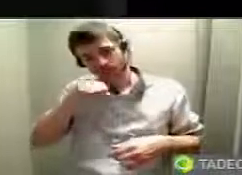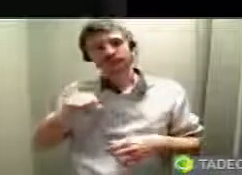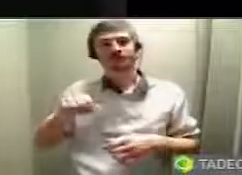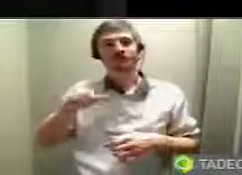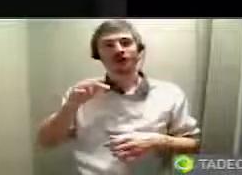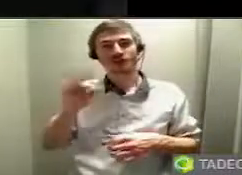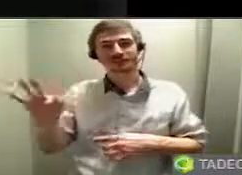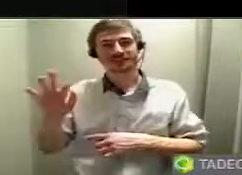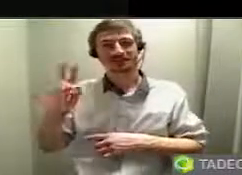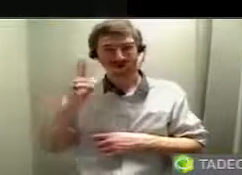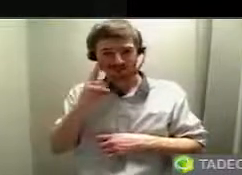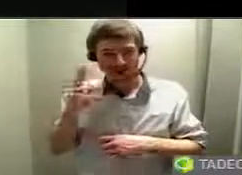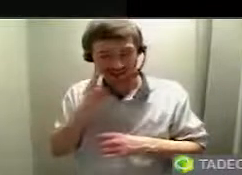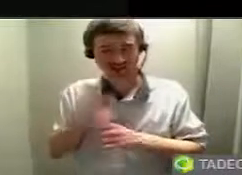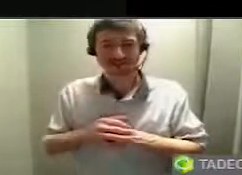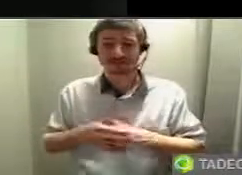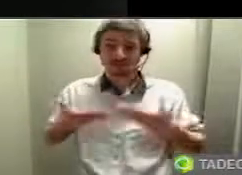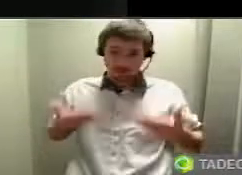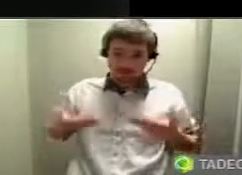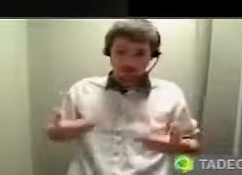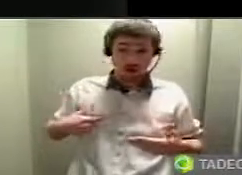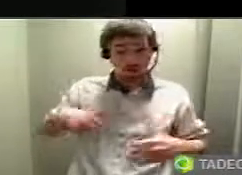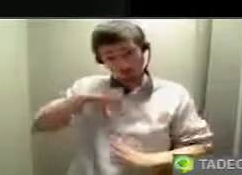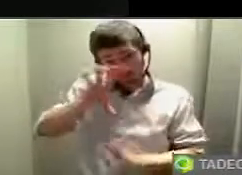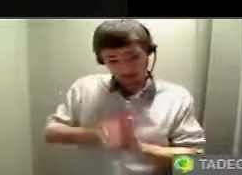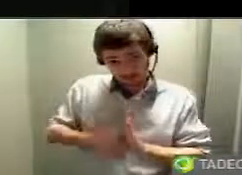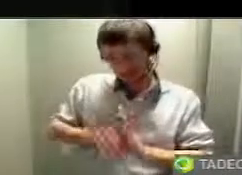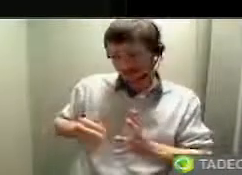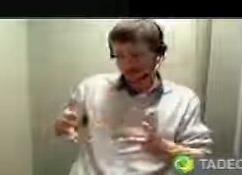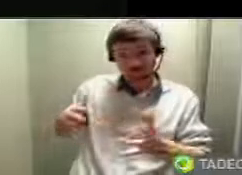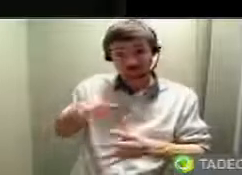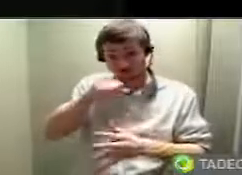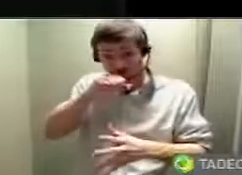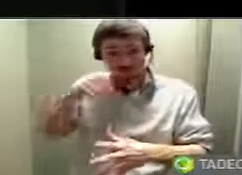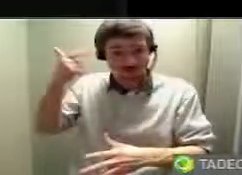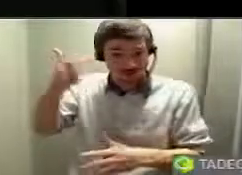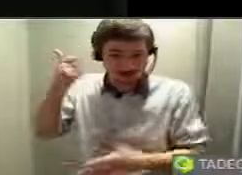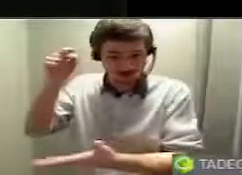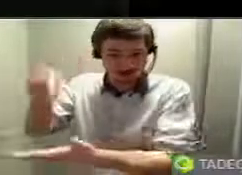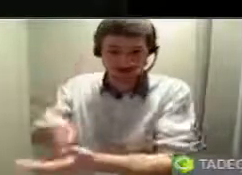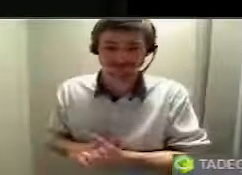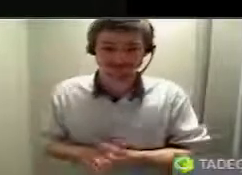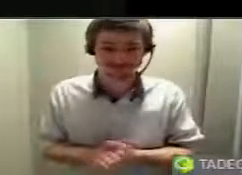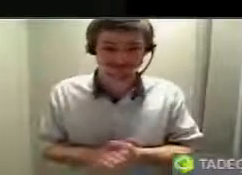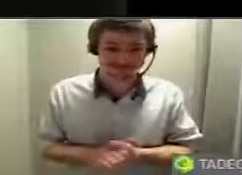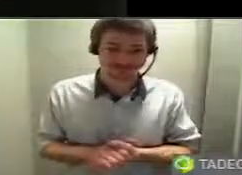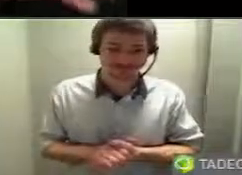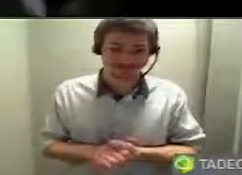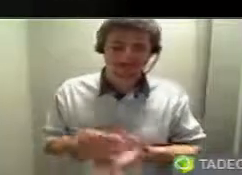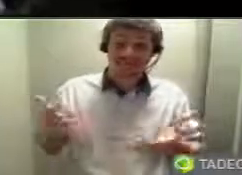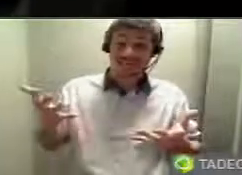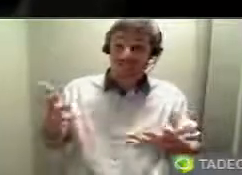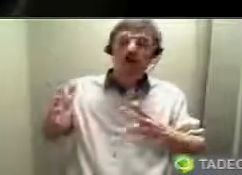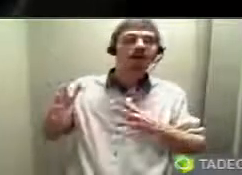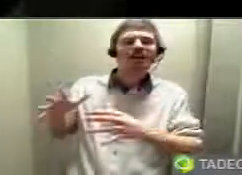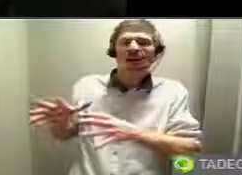maintenant amateur de Londres. Et vraiment, comment ils ont fait? Mais ils ont commencé avec un esprit, comme